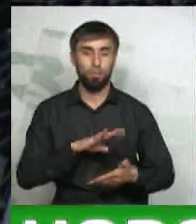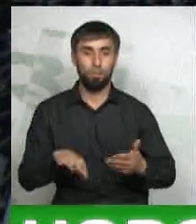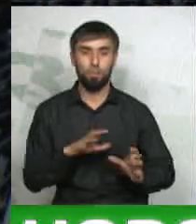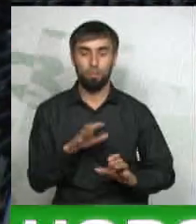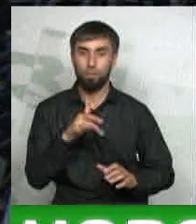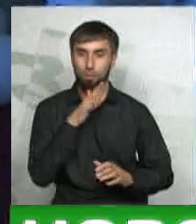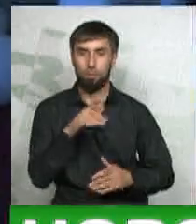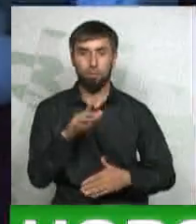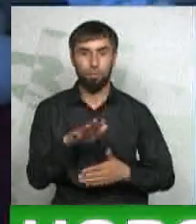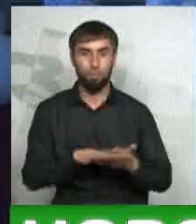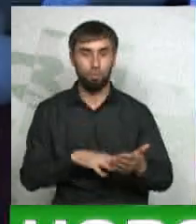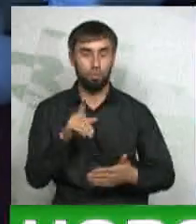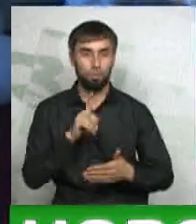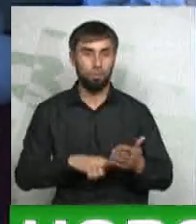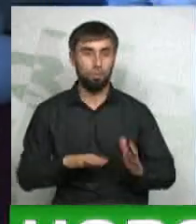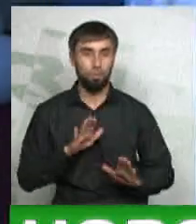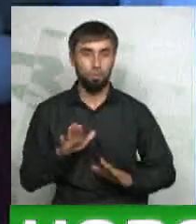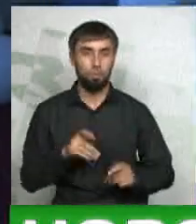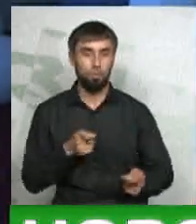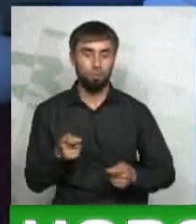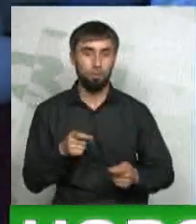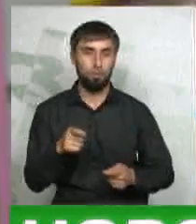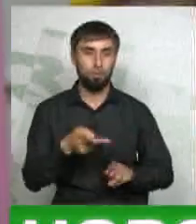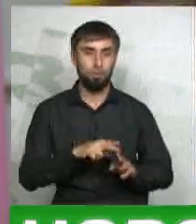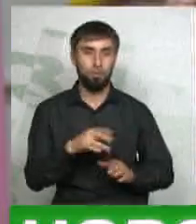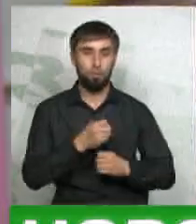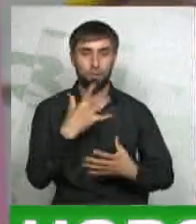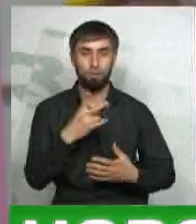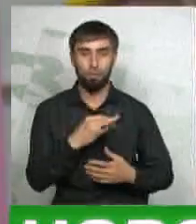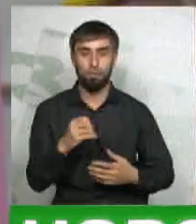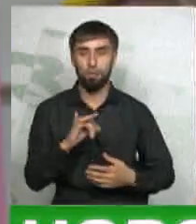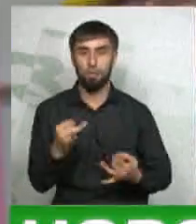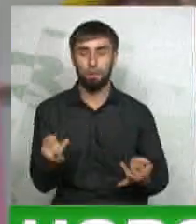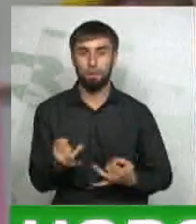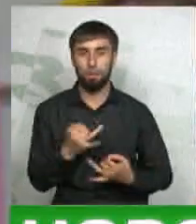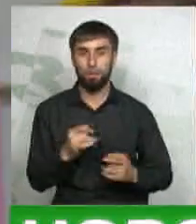жизни, впереди уверены воспитатели и руководство. Их ждут яркие, не менее насыщенные и